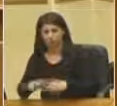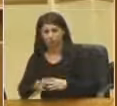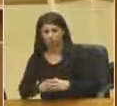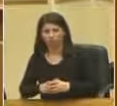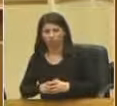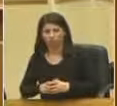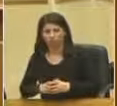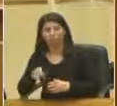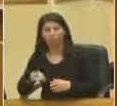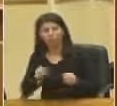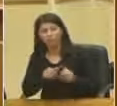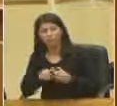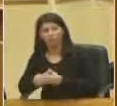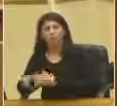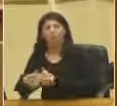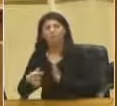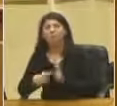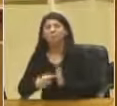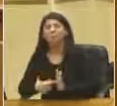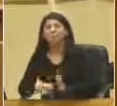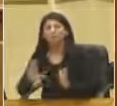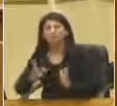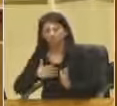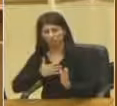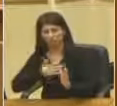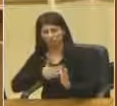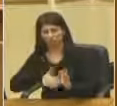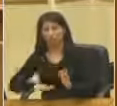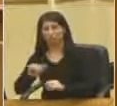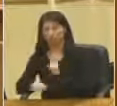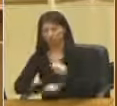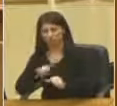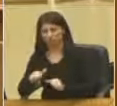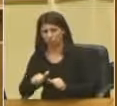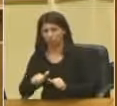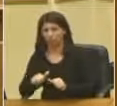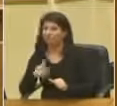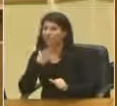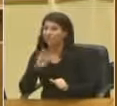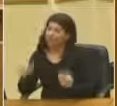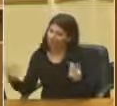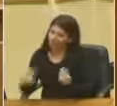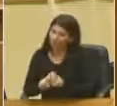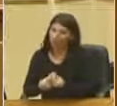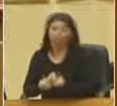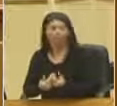την οποία τα κόμματα δεν δείχνουν να θέλουν να αλλάξουν, διότι τους